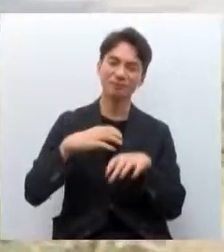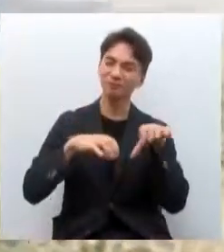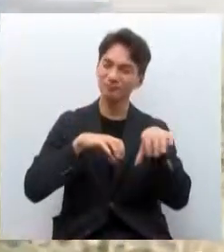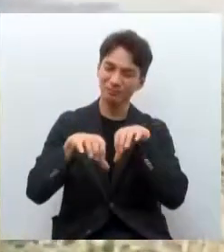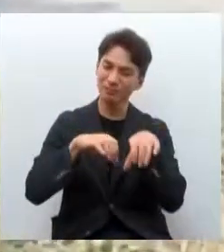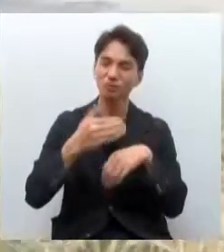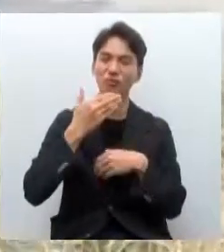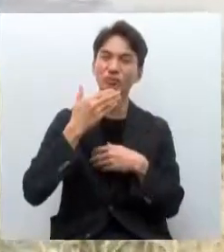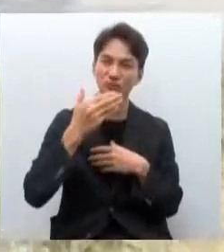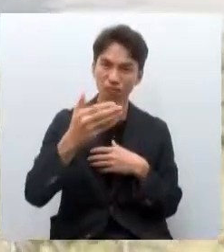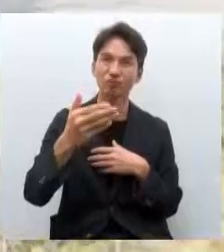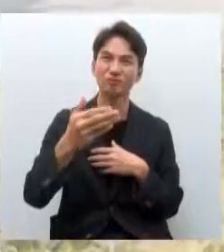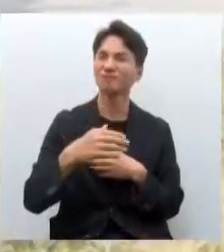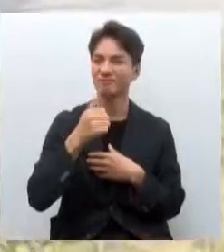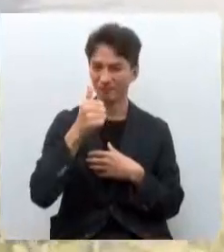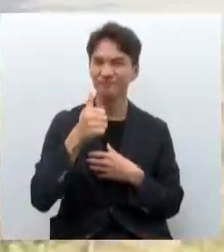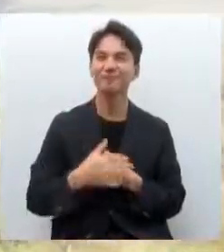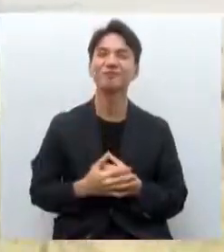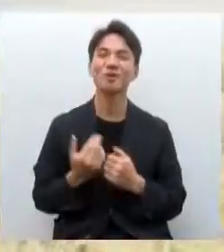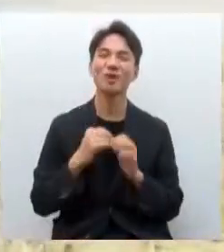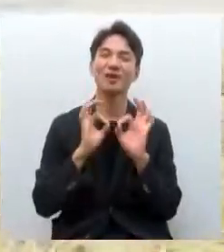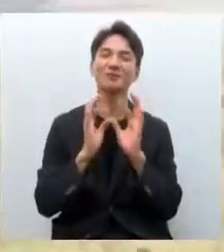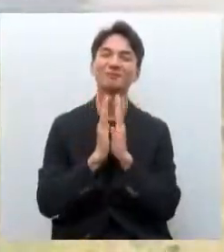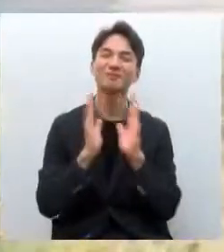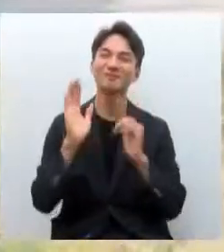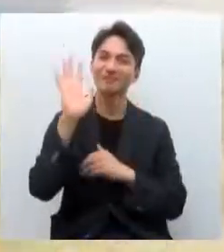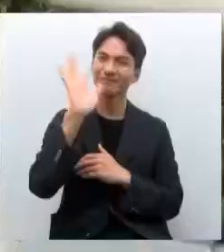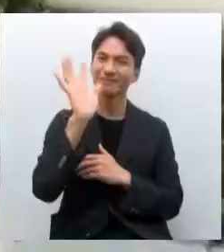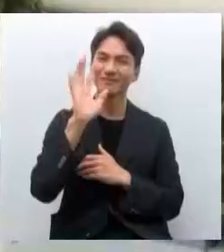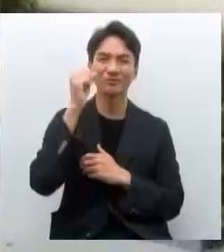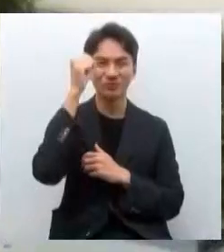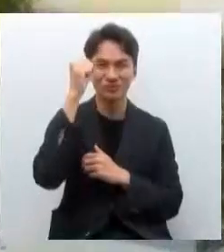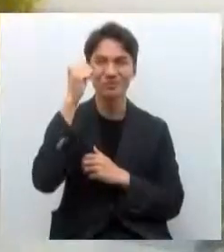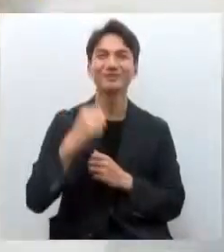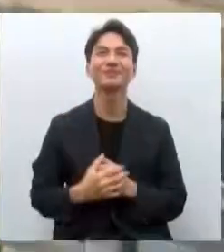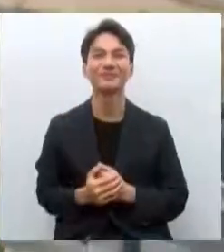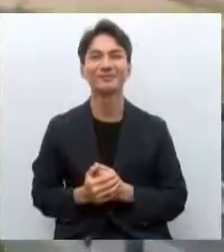อืม คร ับ นะครับผมขอบคุณครับบ๊ายบายสู้ๆครับ